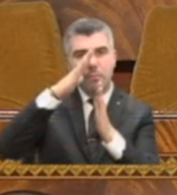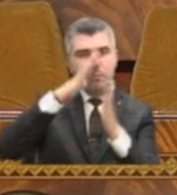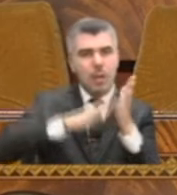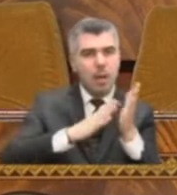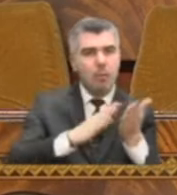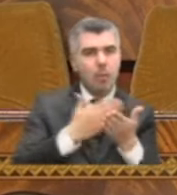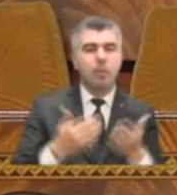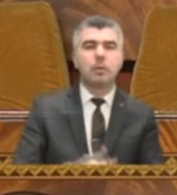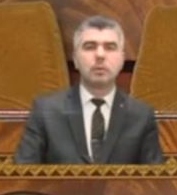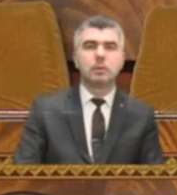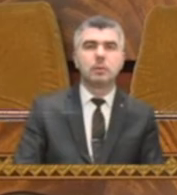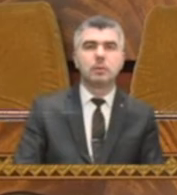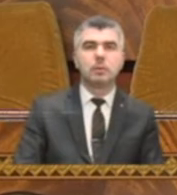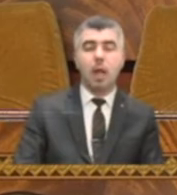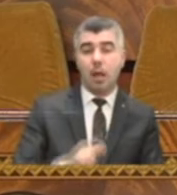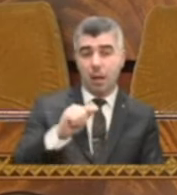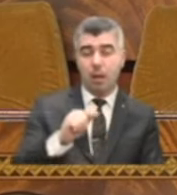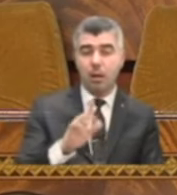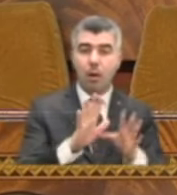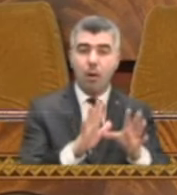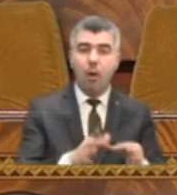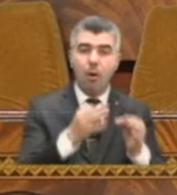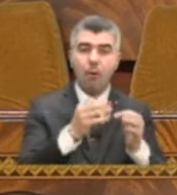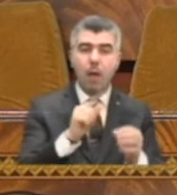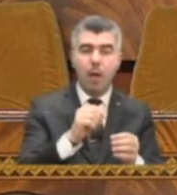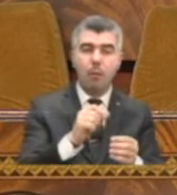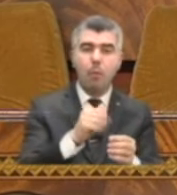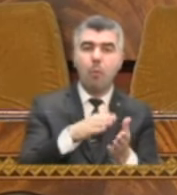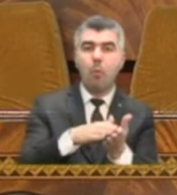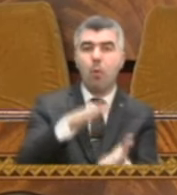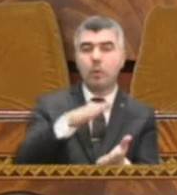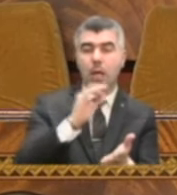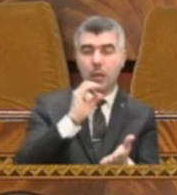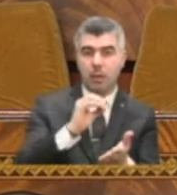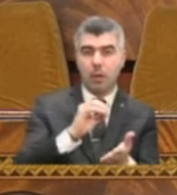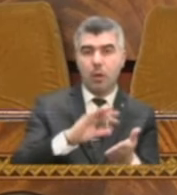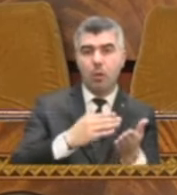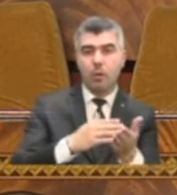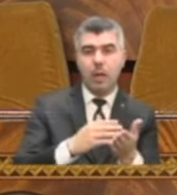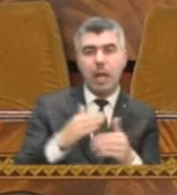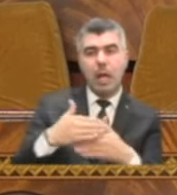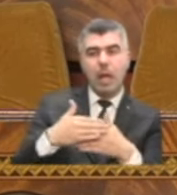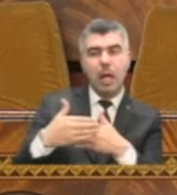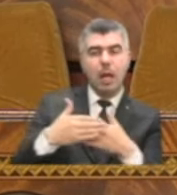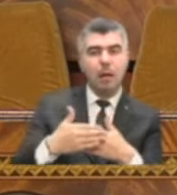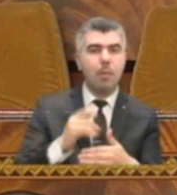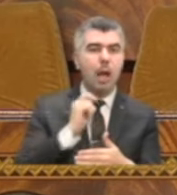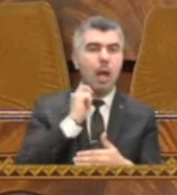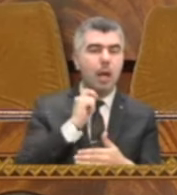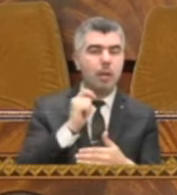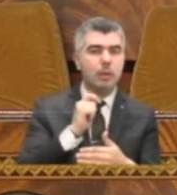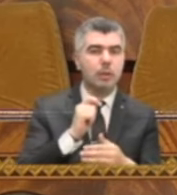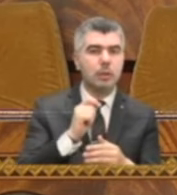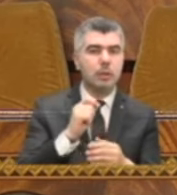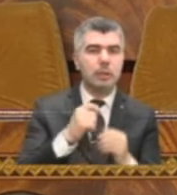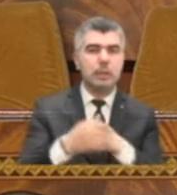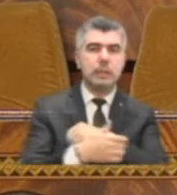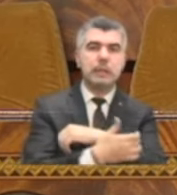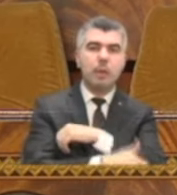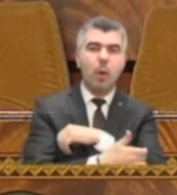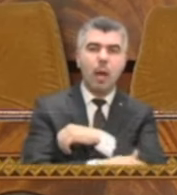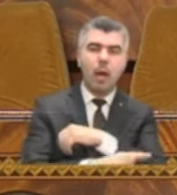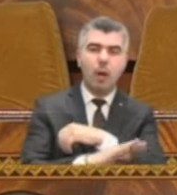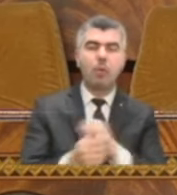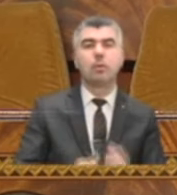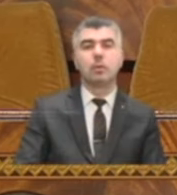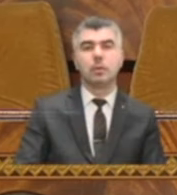وهناك فرضيات واعدة توحي بوجود الغاز بكميات وافرة في تندرارة وحوض الليكسوس والصويرة وغيرها. كما أن